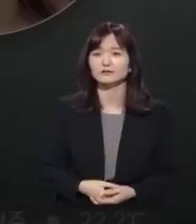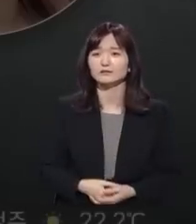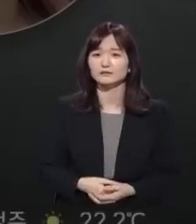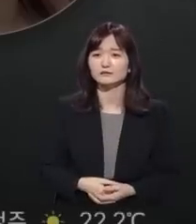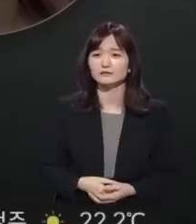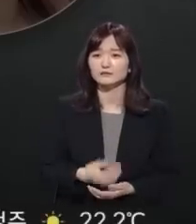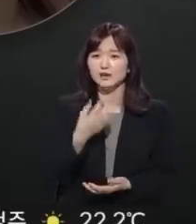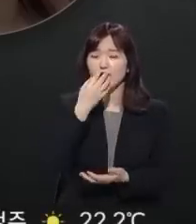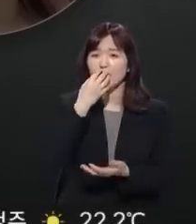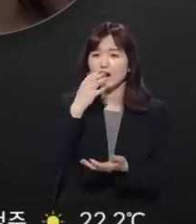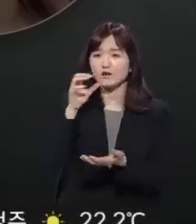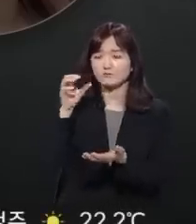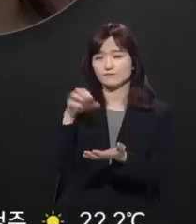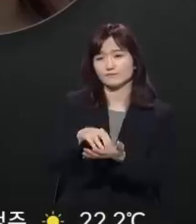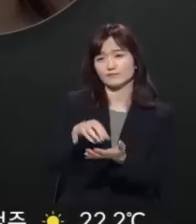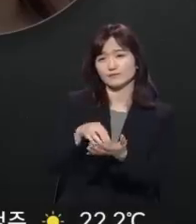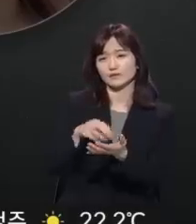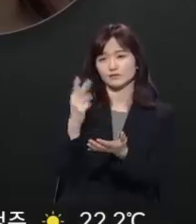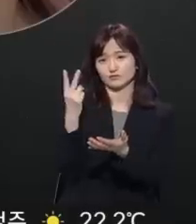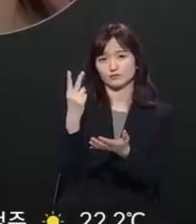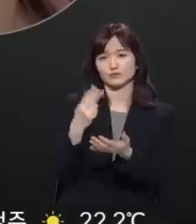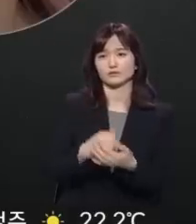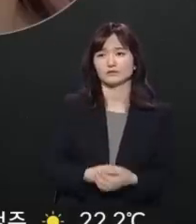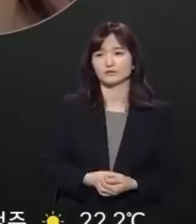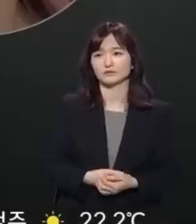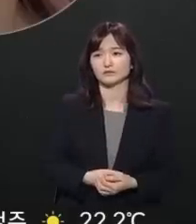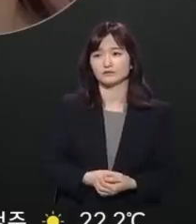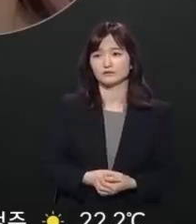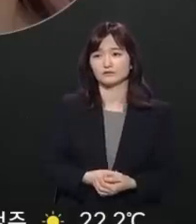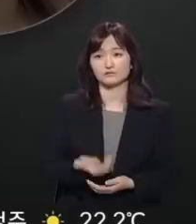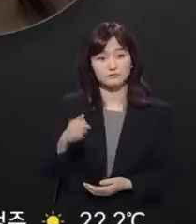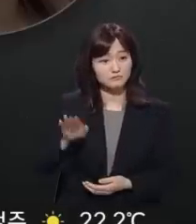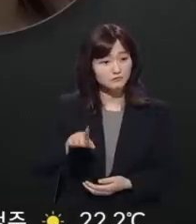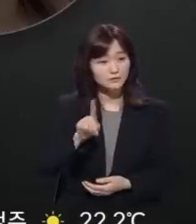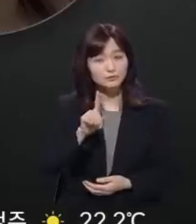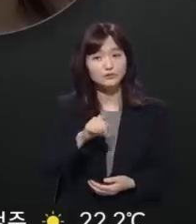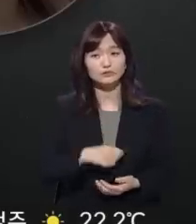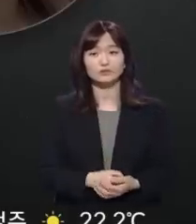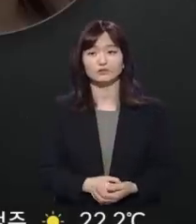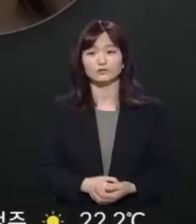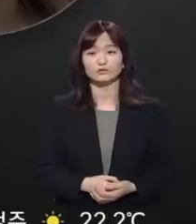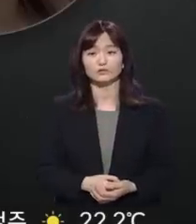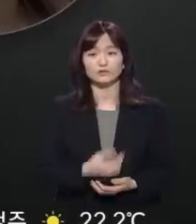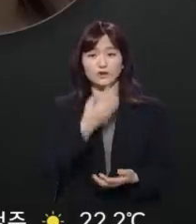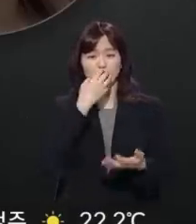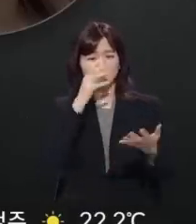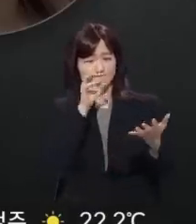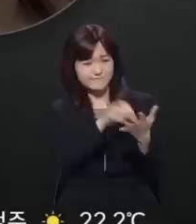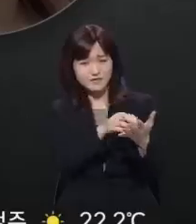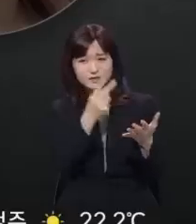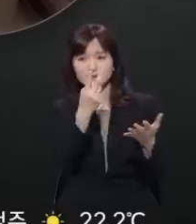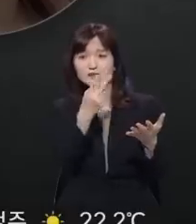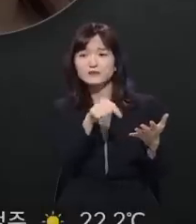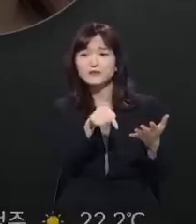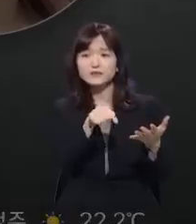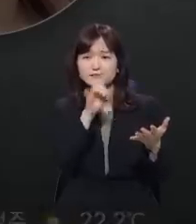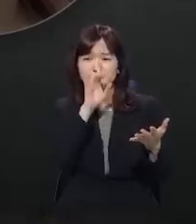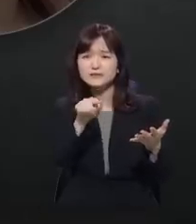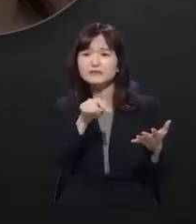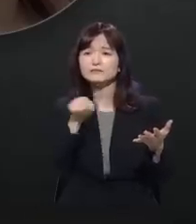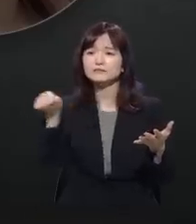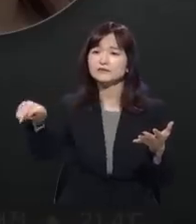하고 도장을 두 번이나 찍어놨네? 근데? 도장을 두 번이나 찍었는데 이게 안 되면